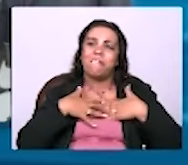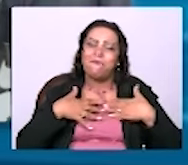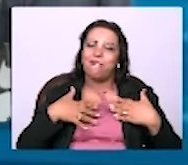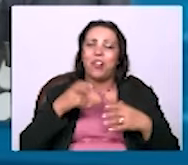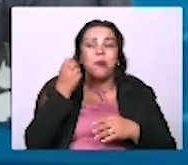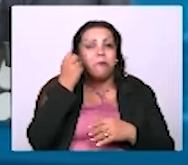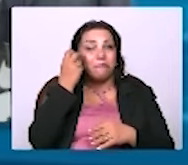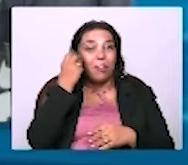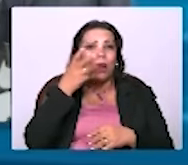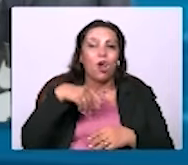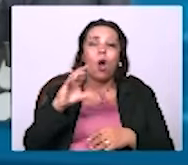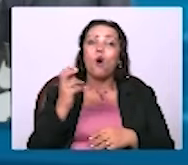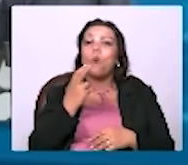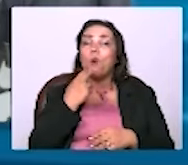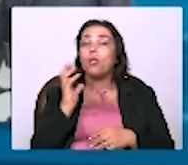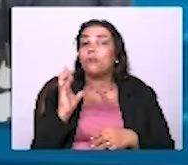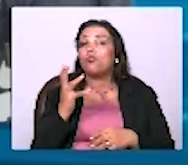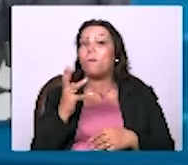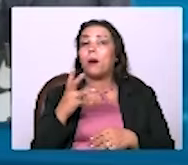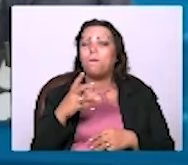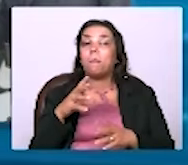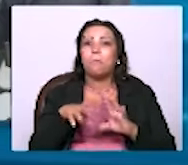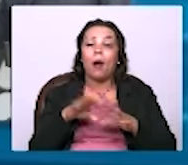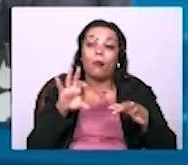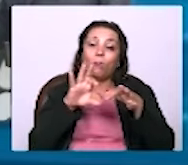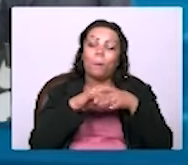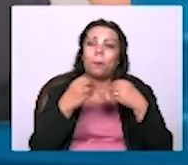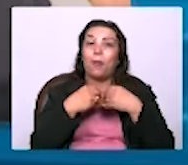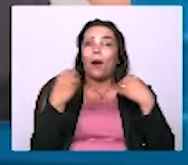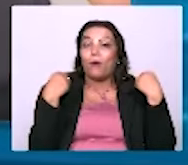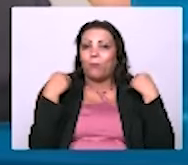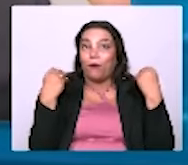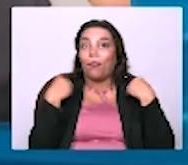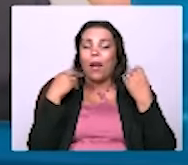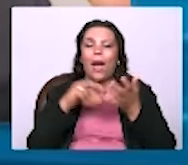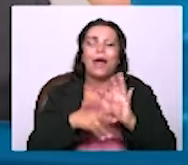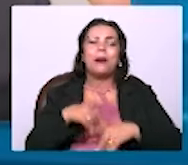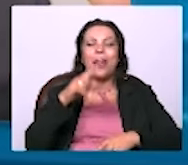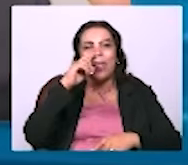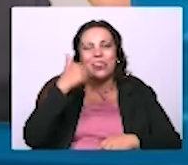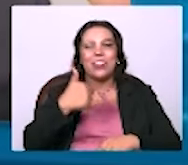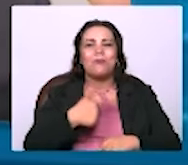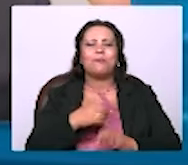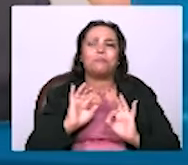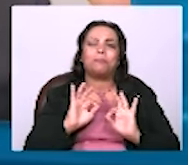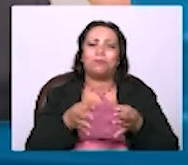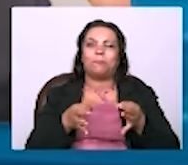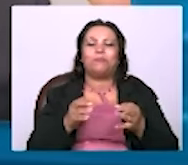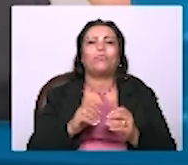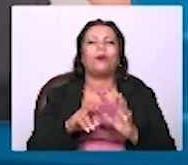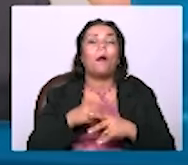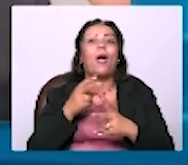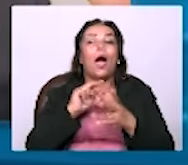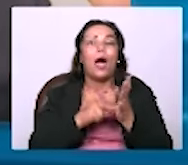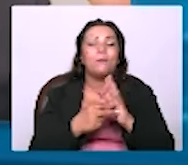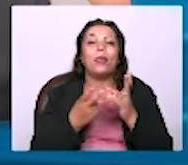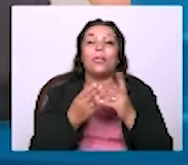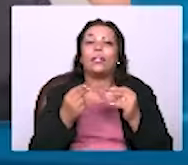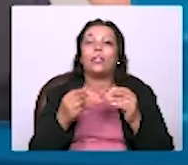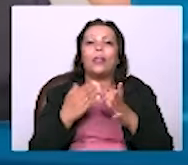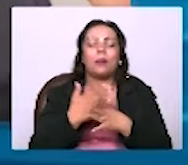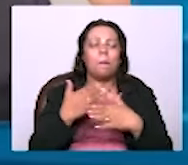ان الشاب عندما يرتبط بالرياضه هي جزء منها تحقيق ذاته وتحقيق ايضا كثير من